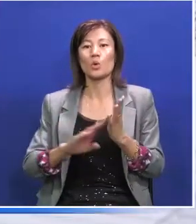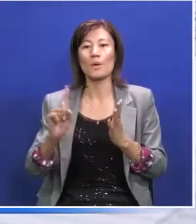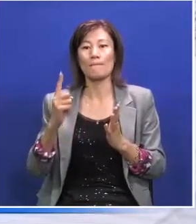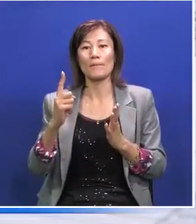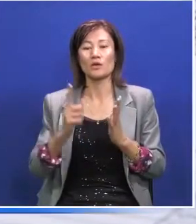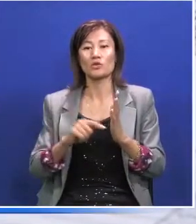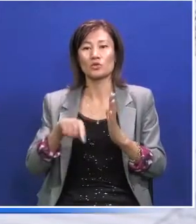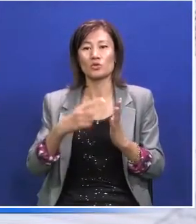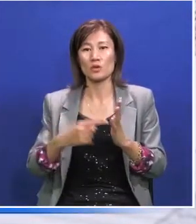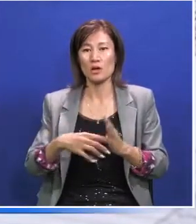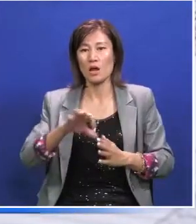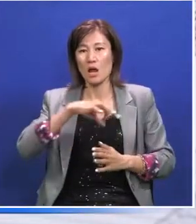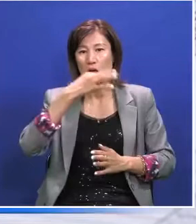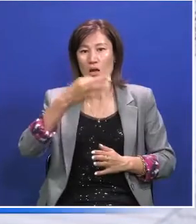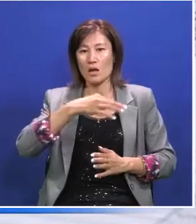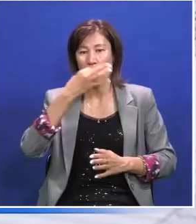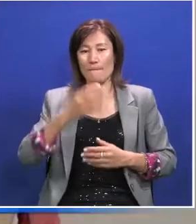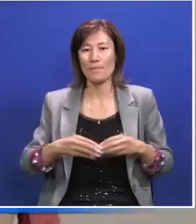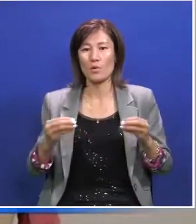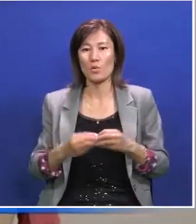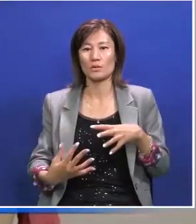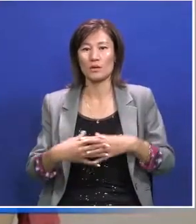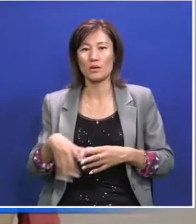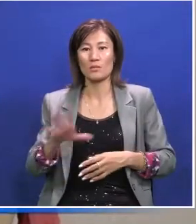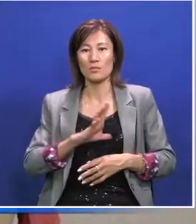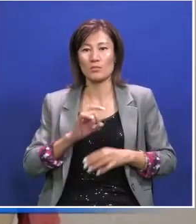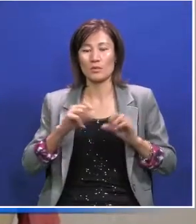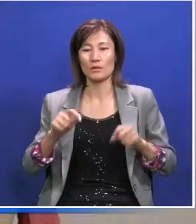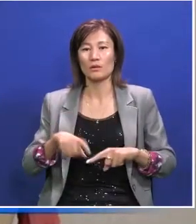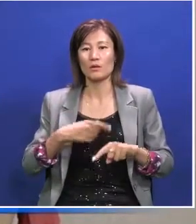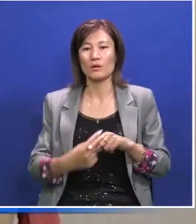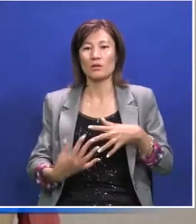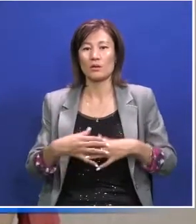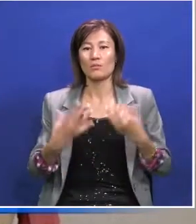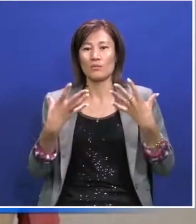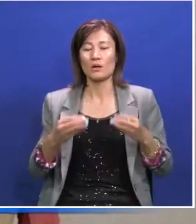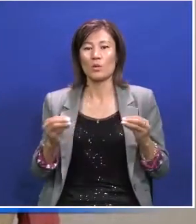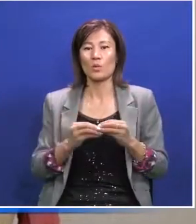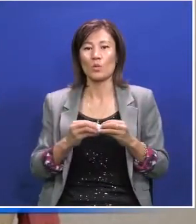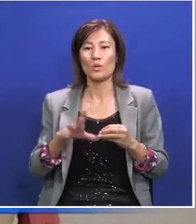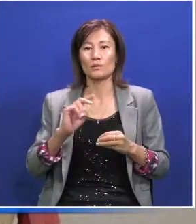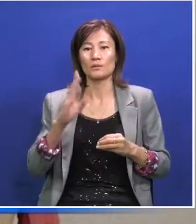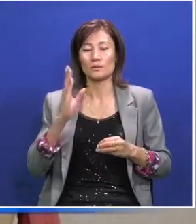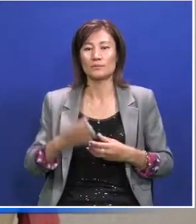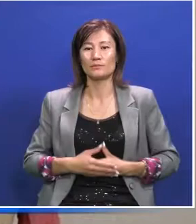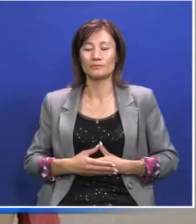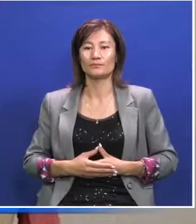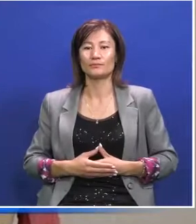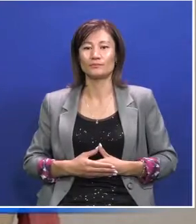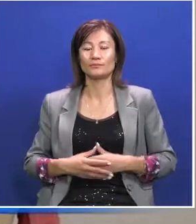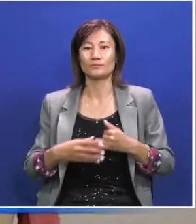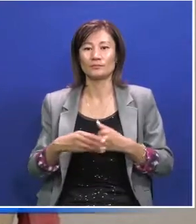жауаптар береді. Ауданымызда 10 ауыл округі болатын болса, 10 ауыл округімізде 10 санақ учаскелері